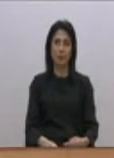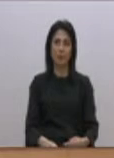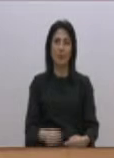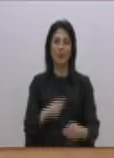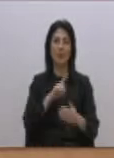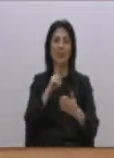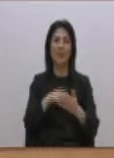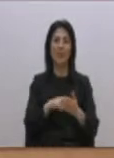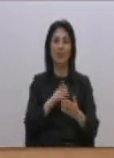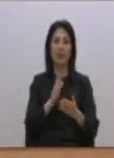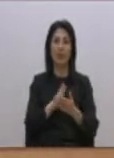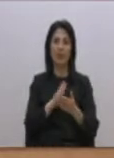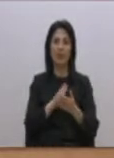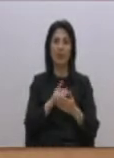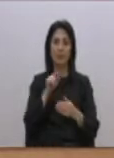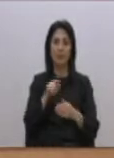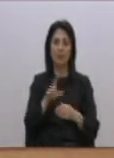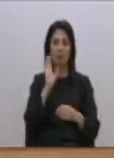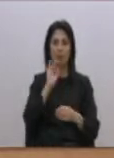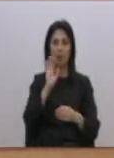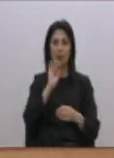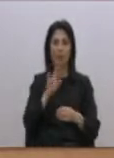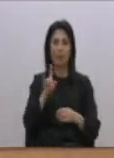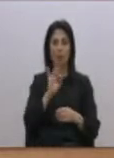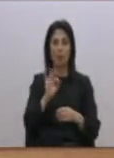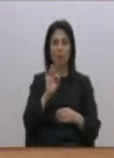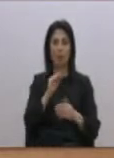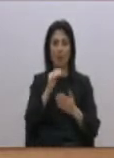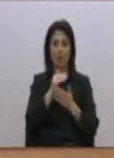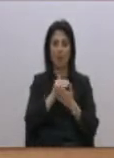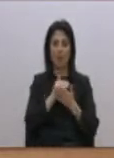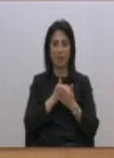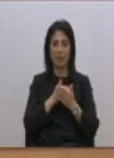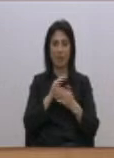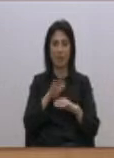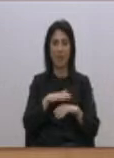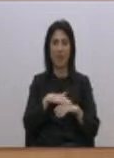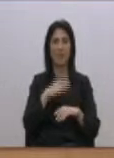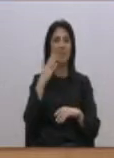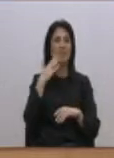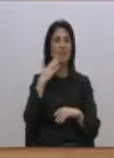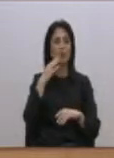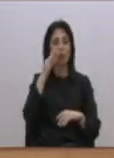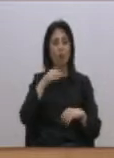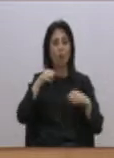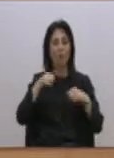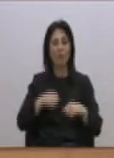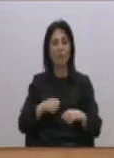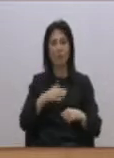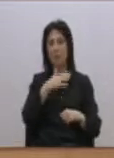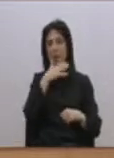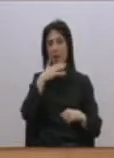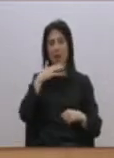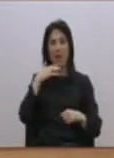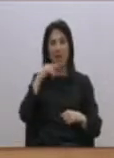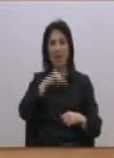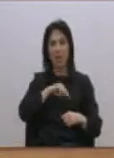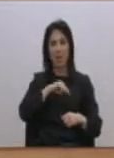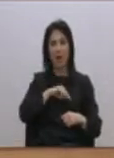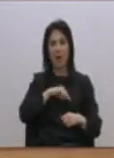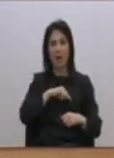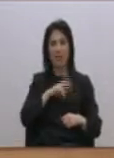კითხვა მდგომარეობს შემდეგში, რომ მაშინ როდესაც აღნიშნული კრიტერიუმების, კეთილსინდისიერების და კომპეტენტურების მრავალი